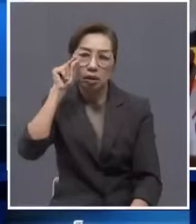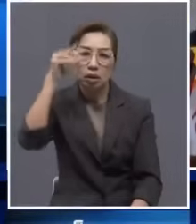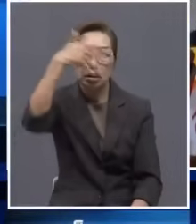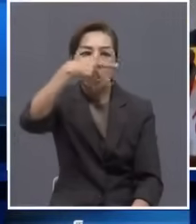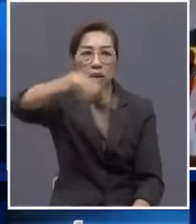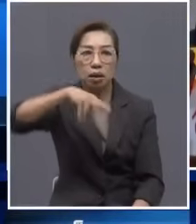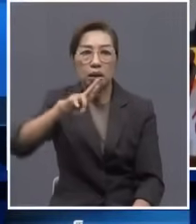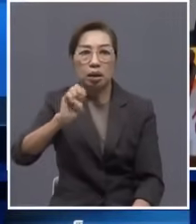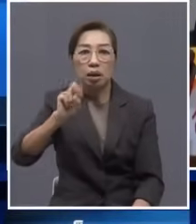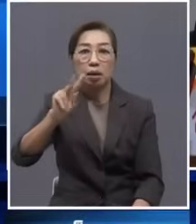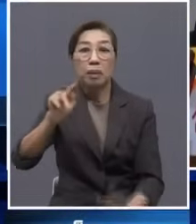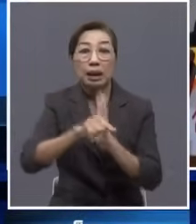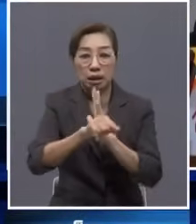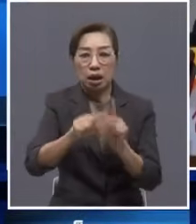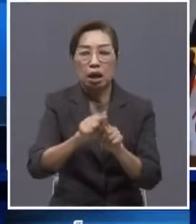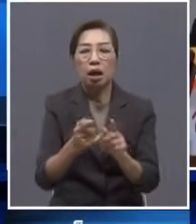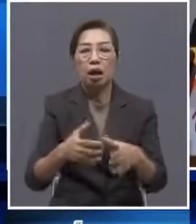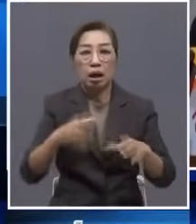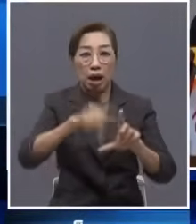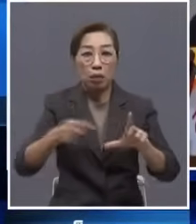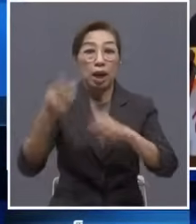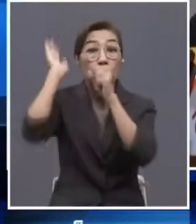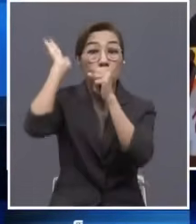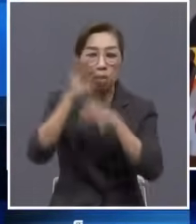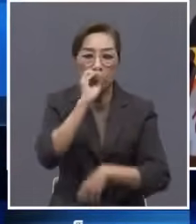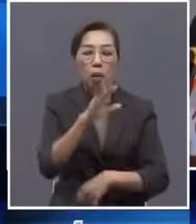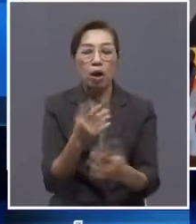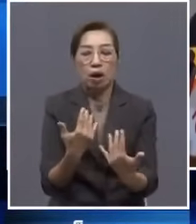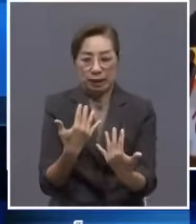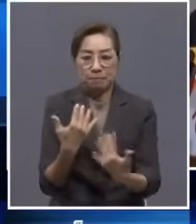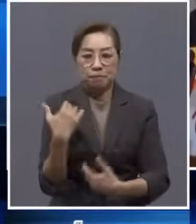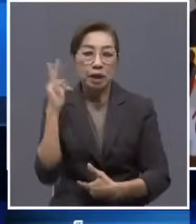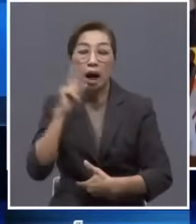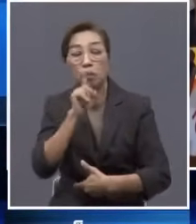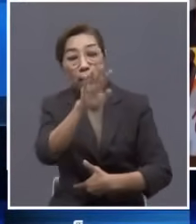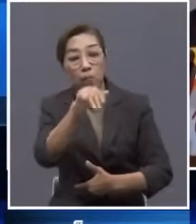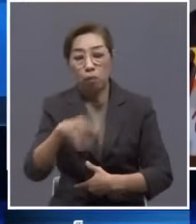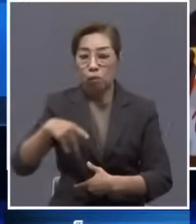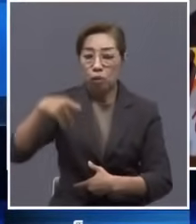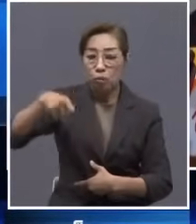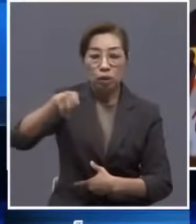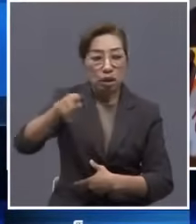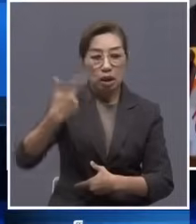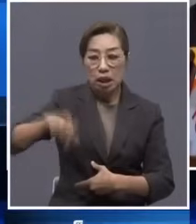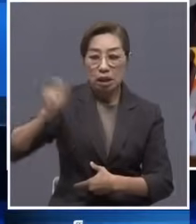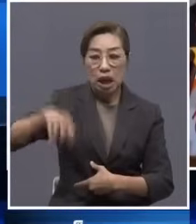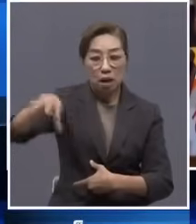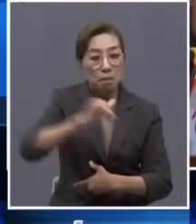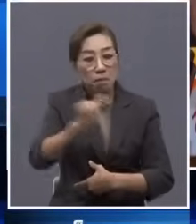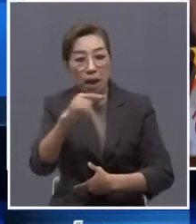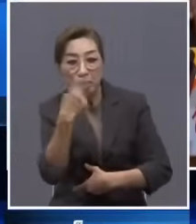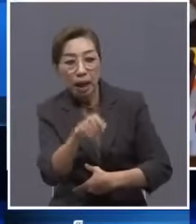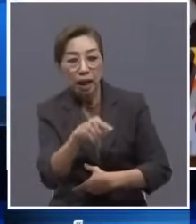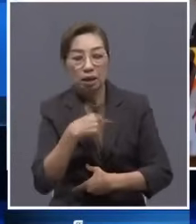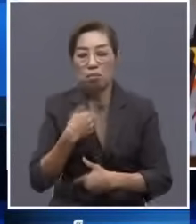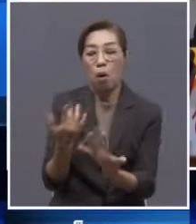ว่านักข่าวก็ถามว่าเนี่ยเดี๋ยววันที่ 31ที่ไปฟังคำวินิจฉัยกันเนี่ยจะมีใครไปบ้างเพราะมันเป็นเรื่องของพรรคใช่มั้ยครับปรากฏว่าเดี๋ยวเขา